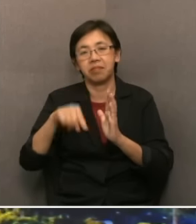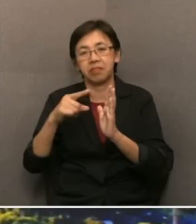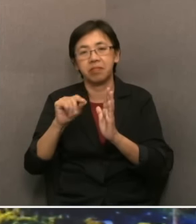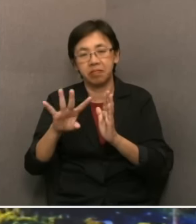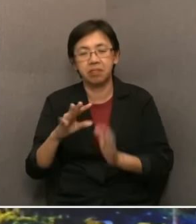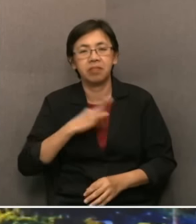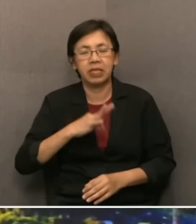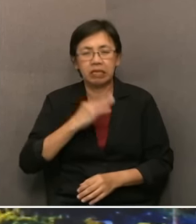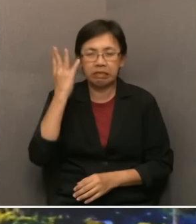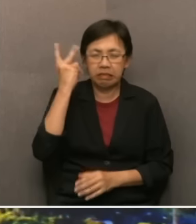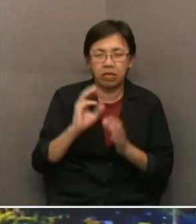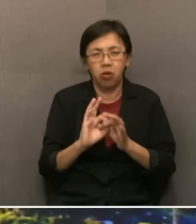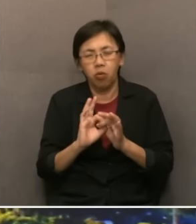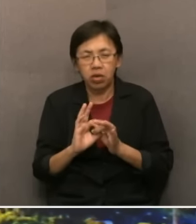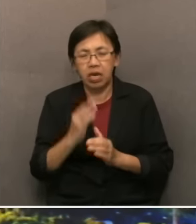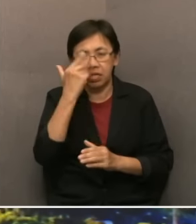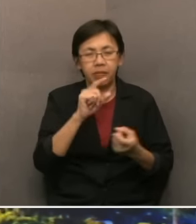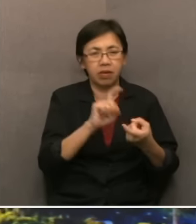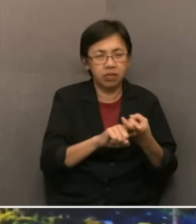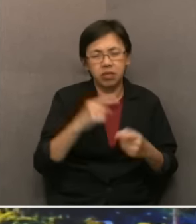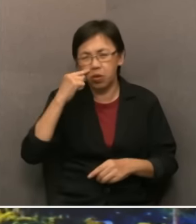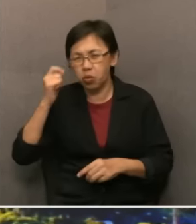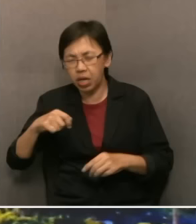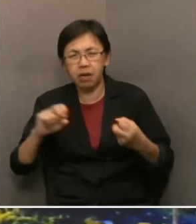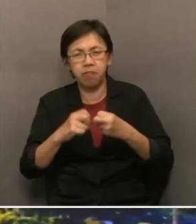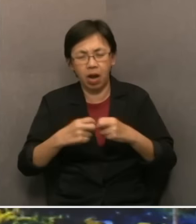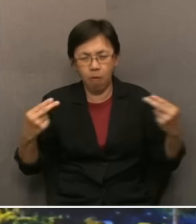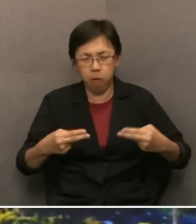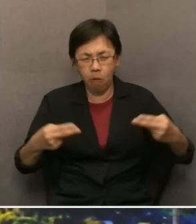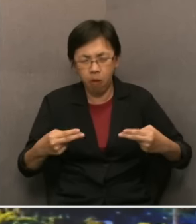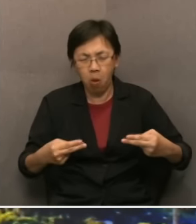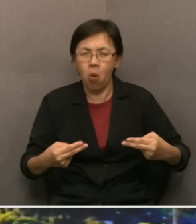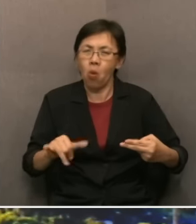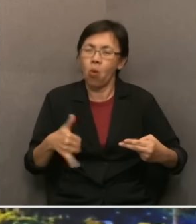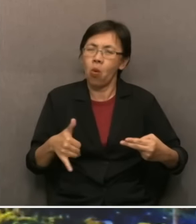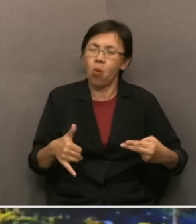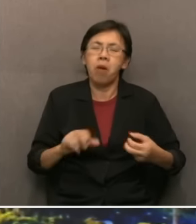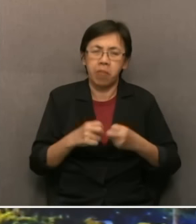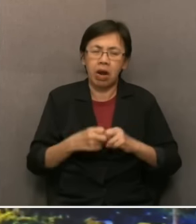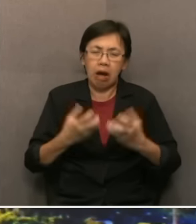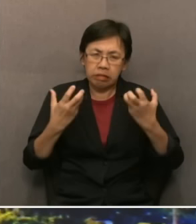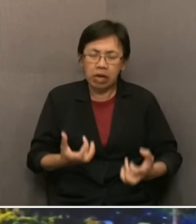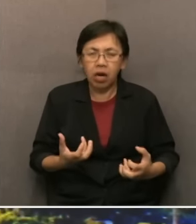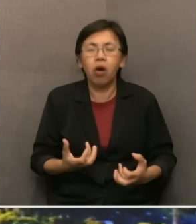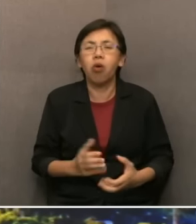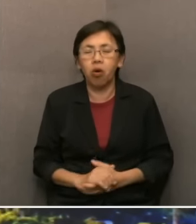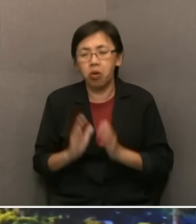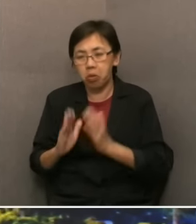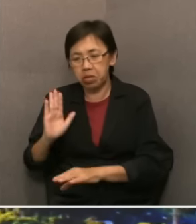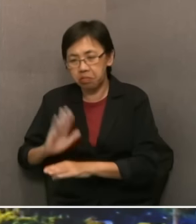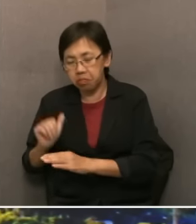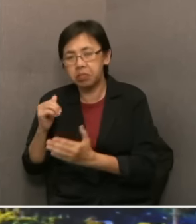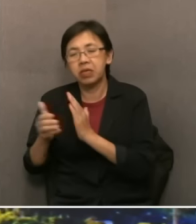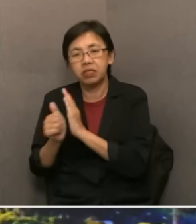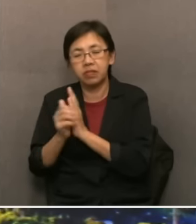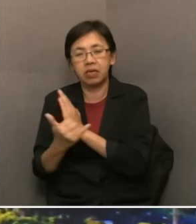แสดงความกังวลถึงสถานการณ์ระหว่างรัสเซียยูเครนตอนนี้นะคะที่มีแนวโน้มที่จะรุนแรงเพิ่มมากขึ้นแล้วก็สอดรับกับผู้เชี่ยวชาญด้านการต่าง